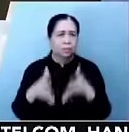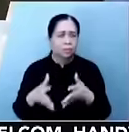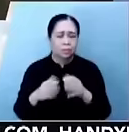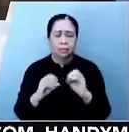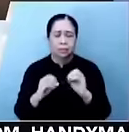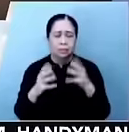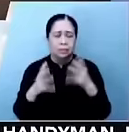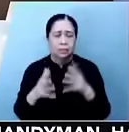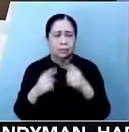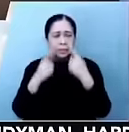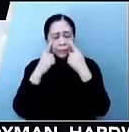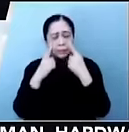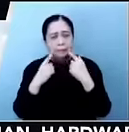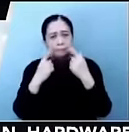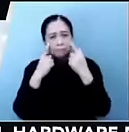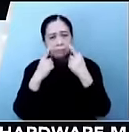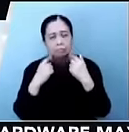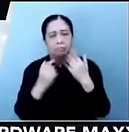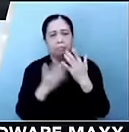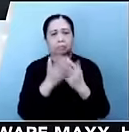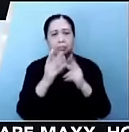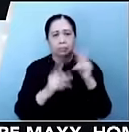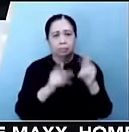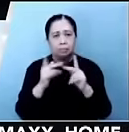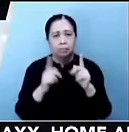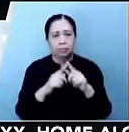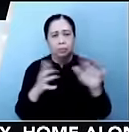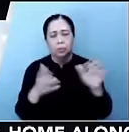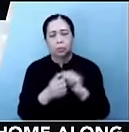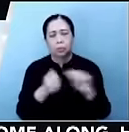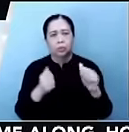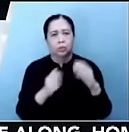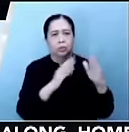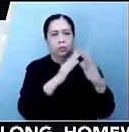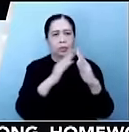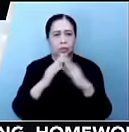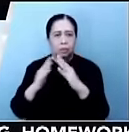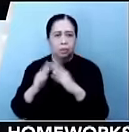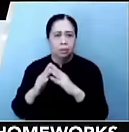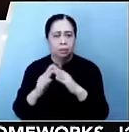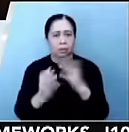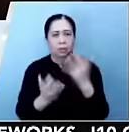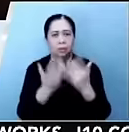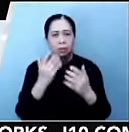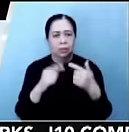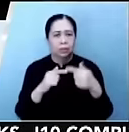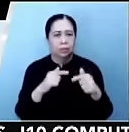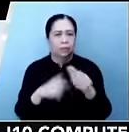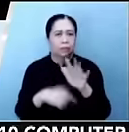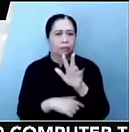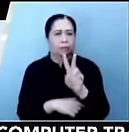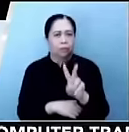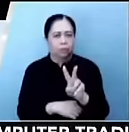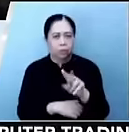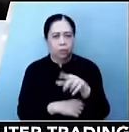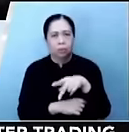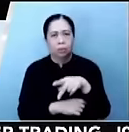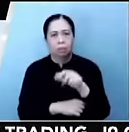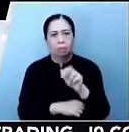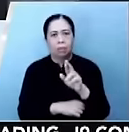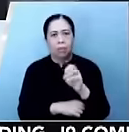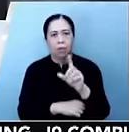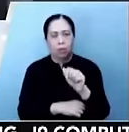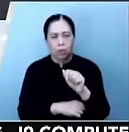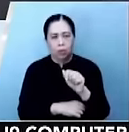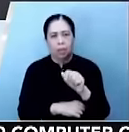Napaiyak na lang ang ilang residente nang maabo ang kanilang mga bahay dahil sa sunog sa Gate 52 ng Parola Compound sa Barangay 275 sa